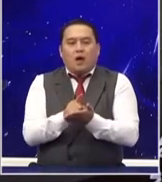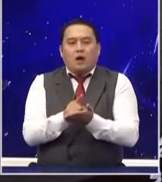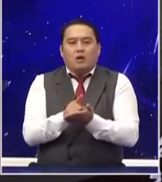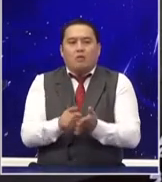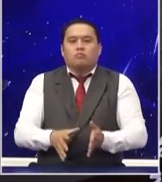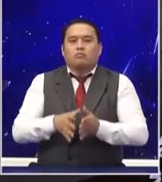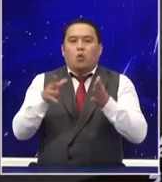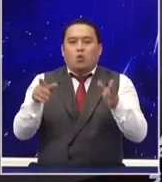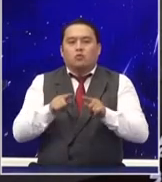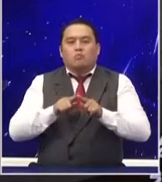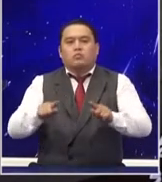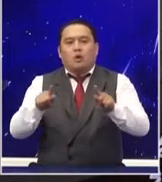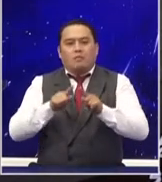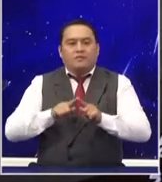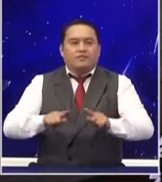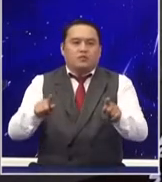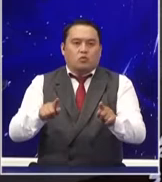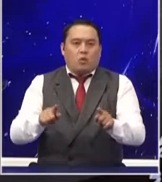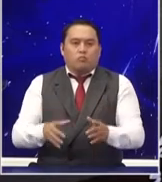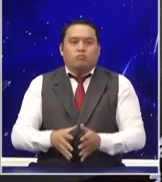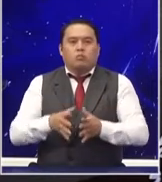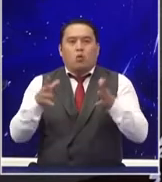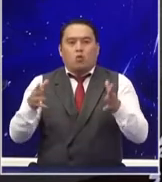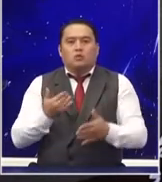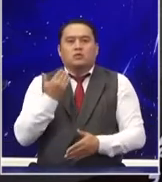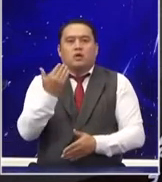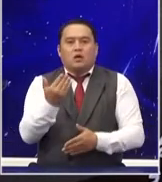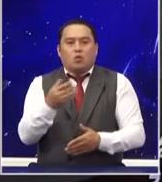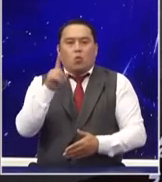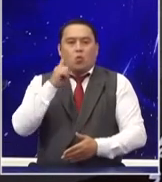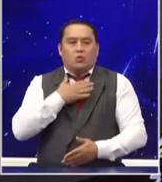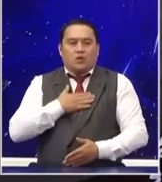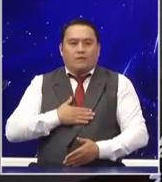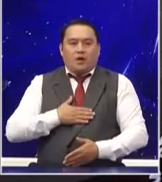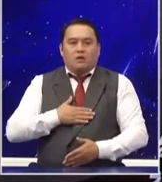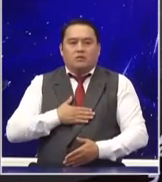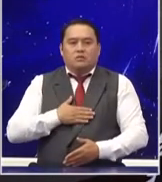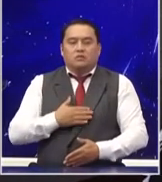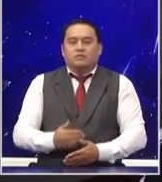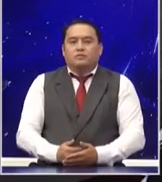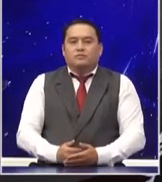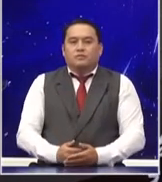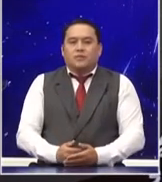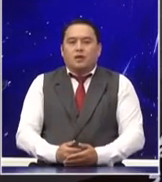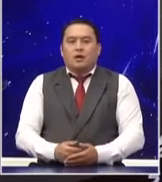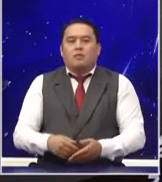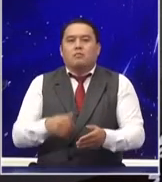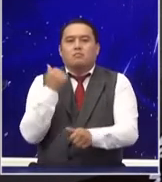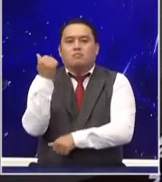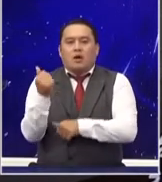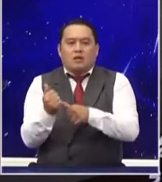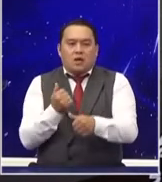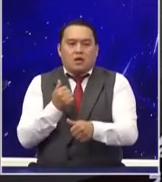больше проповедовать, тем больше для них это удовлетворяет их запросы. Материальные